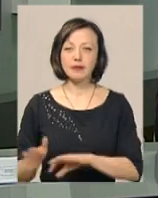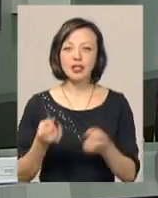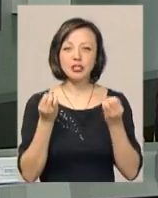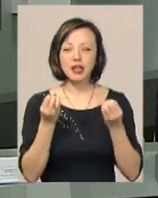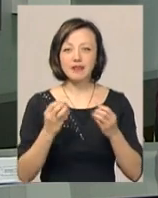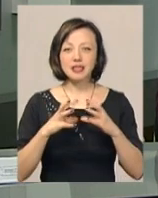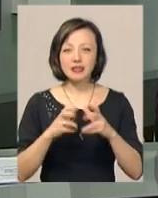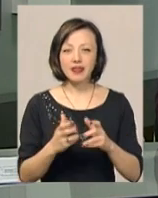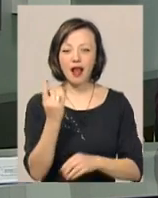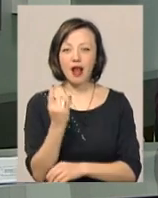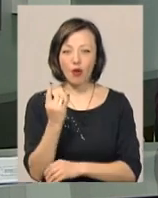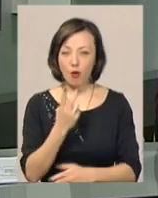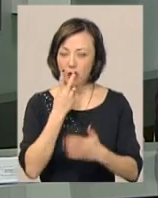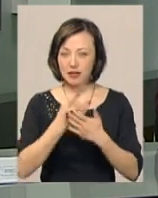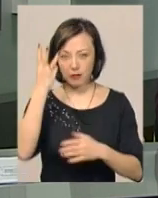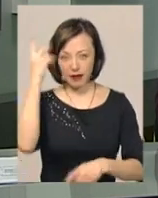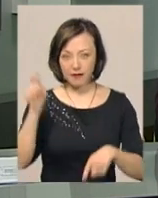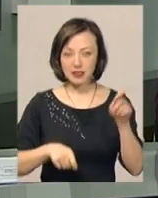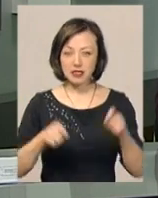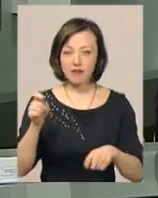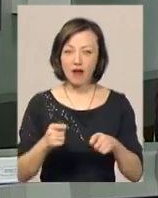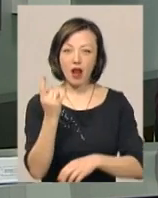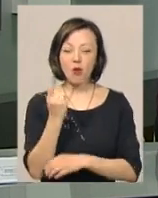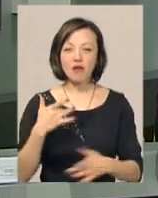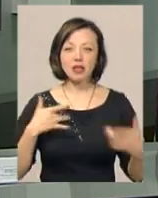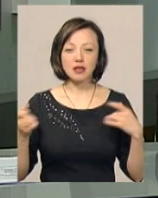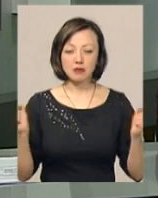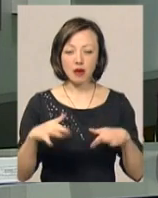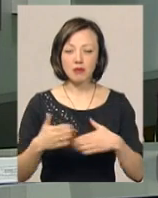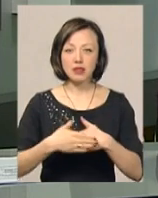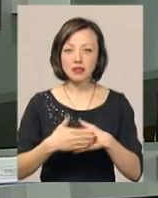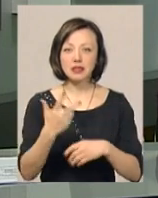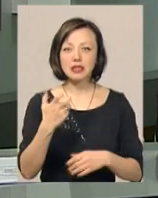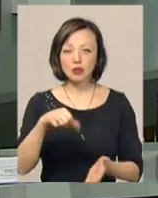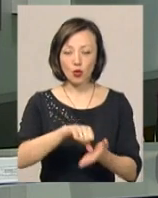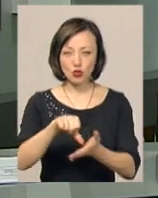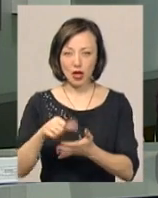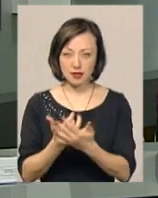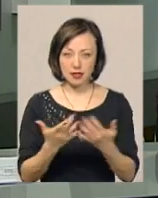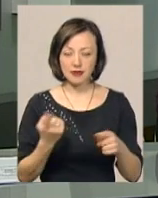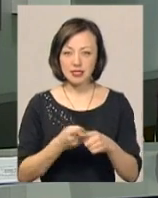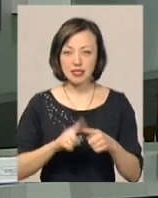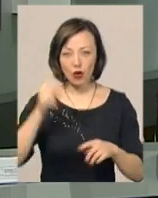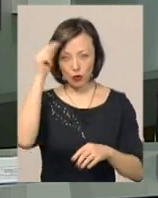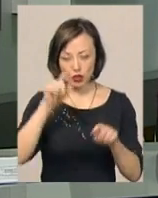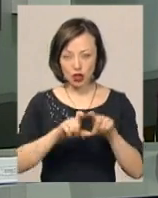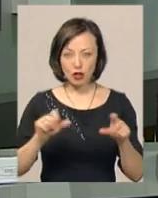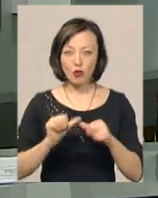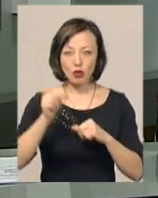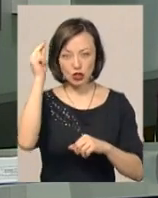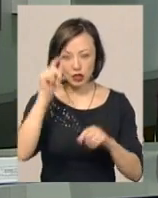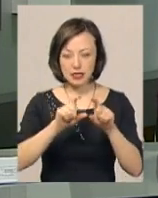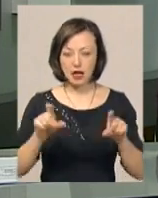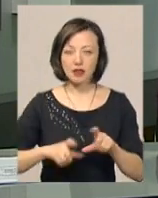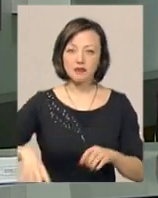ляльок показали у Хмельницькому. Фестиваль лялькових театрів цьому році зібрав близько 300 учасників. Це учні шкіл і позашкільних